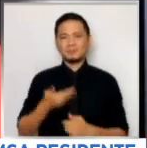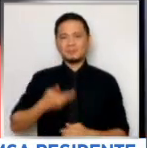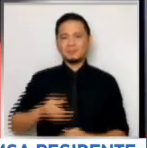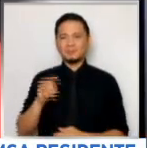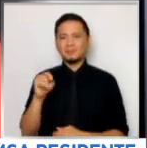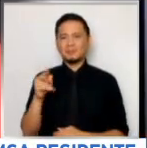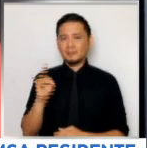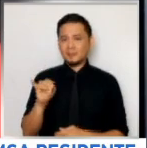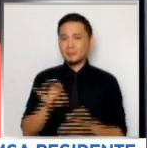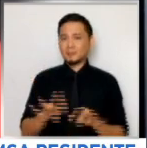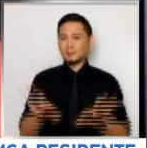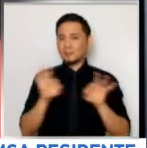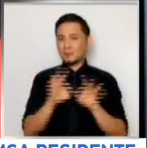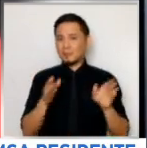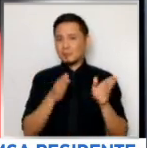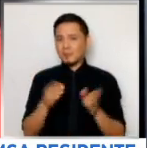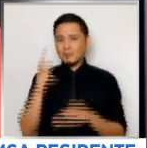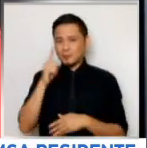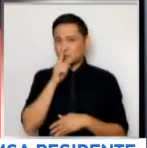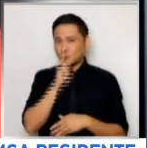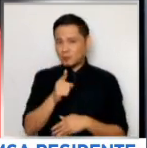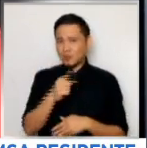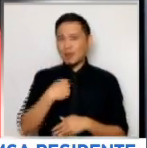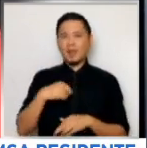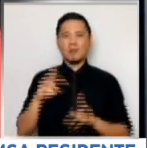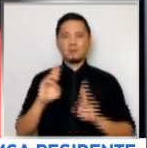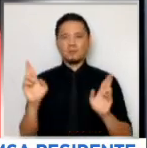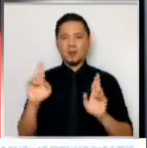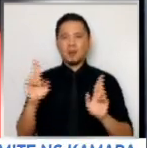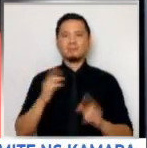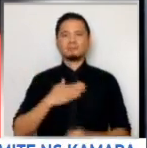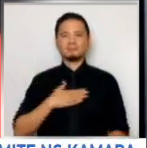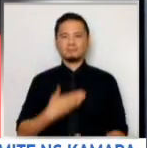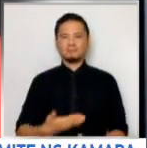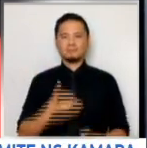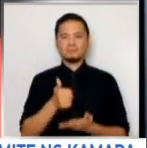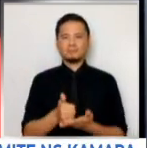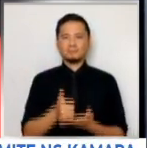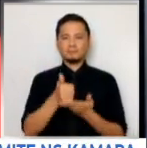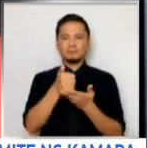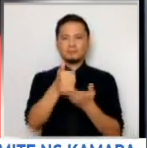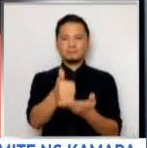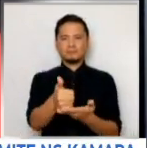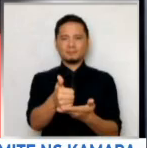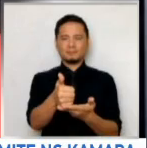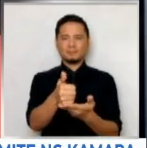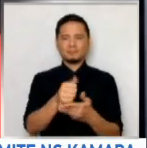Magplano para sigurado. I am ready. Serbisyong totoo ng GMA News.